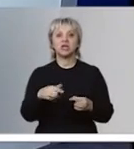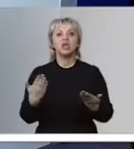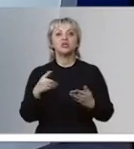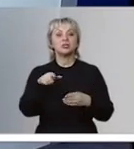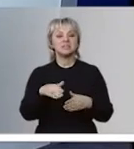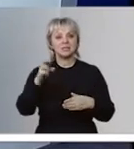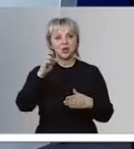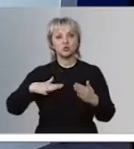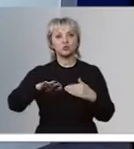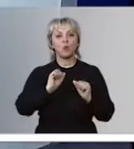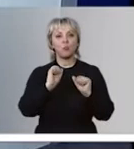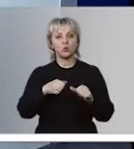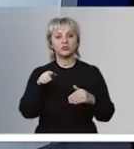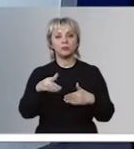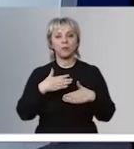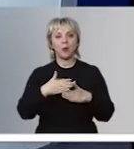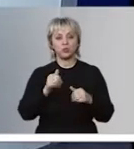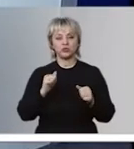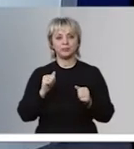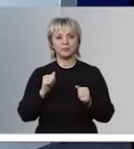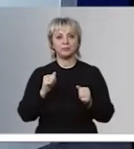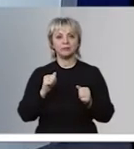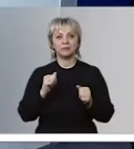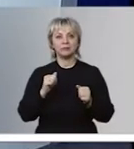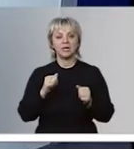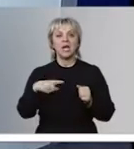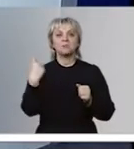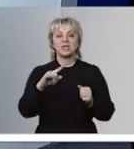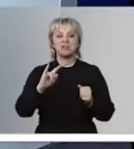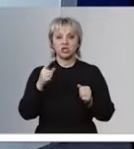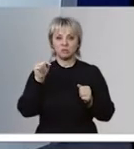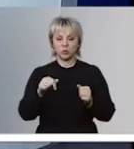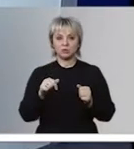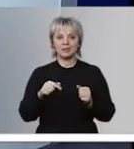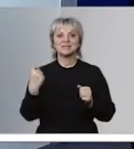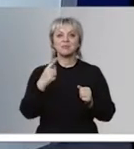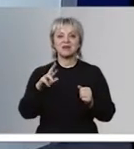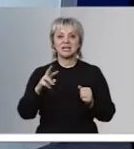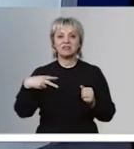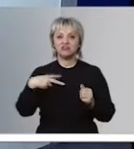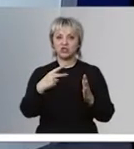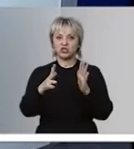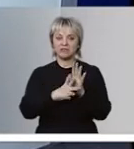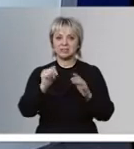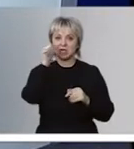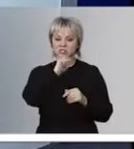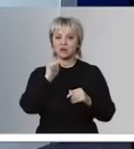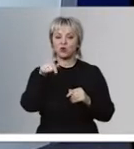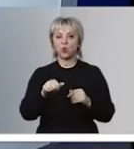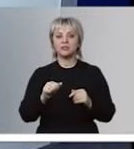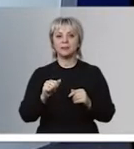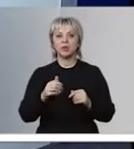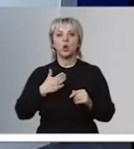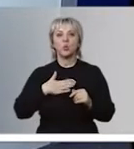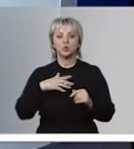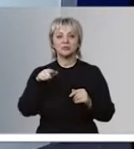чем здесь государство может помочь. Первый ребенок. Вот с 1 января 2018 года